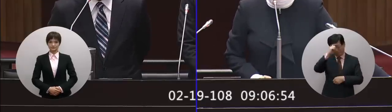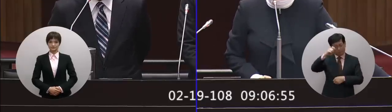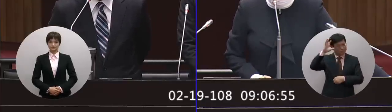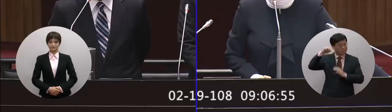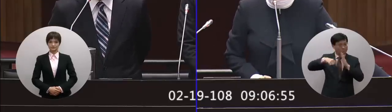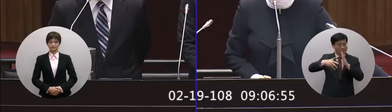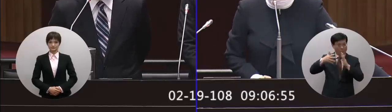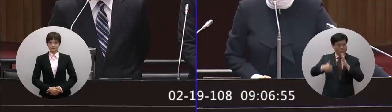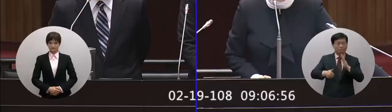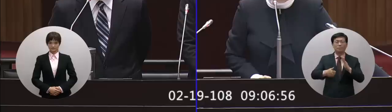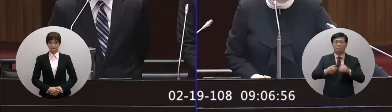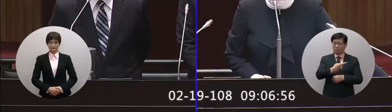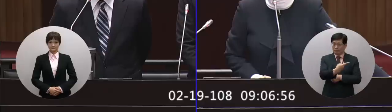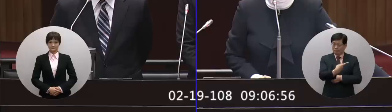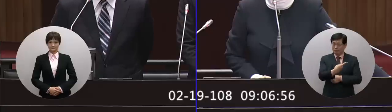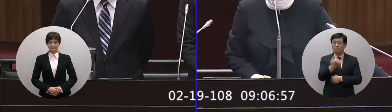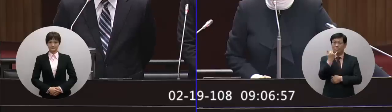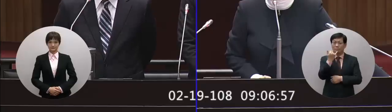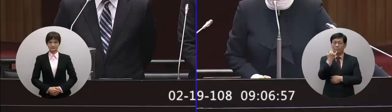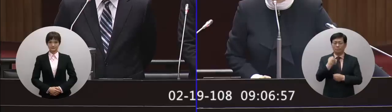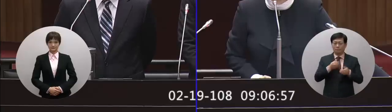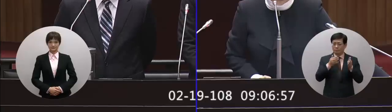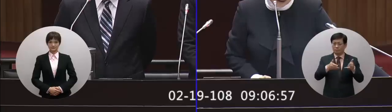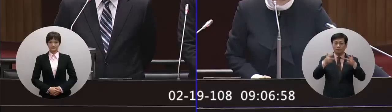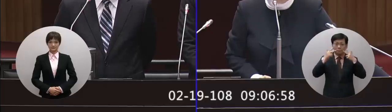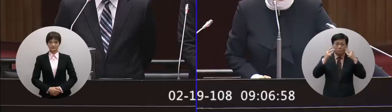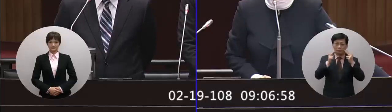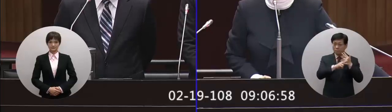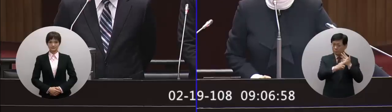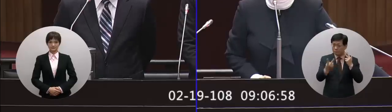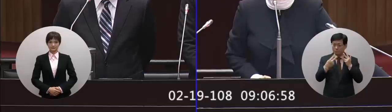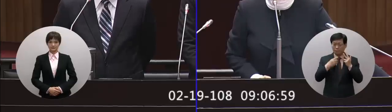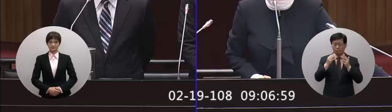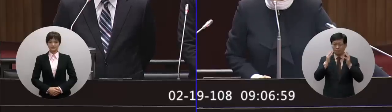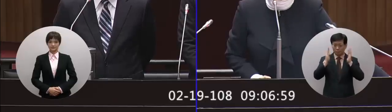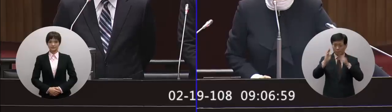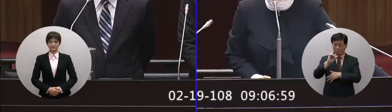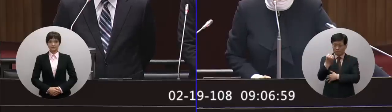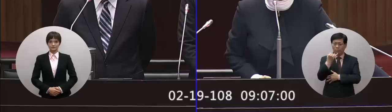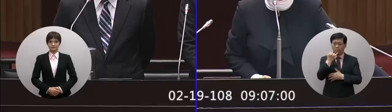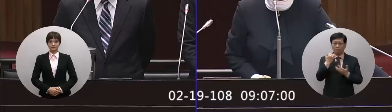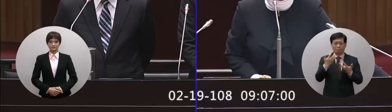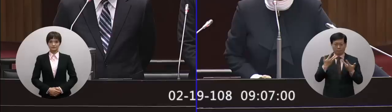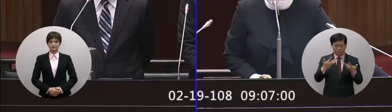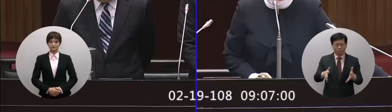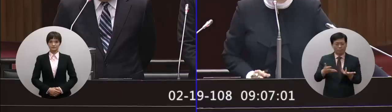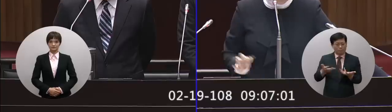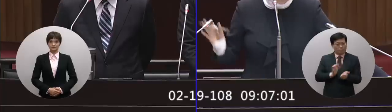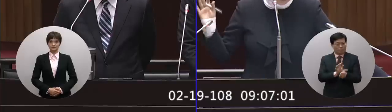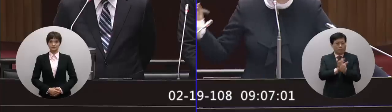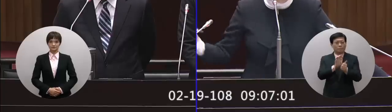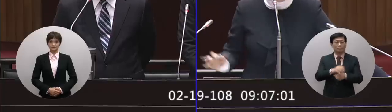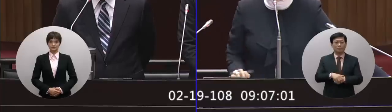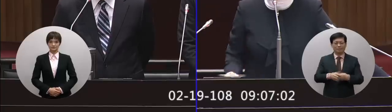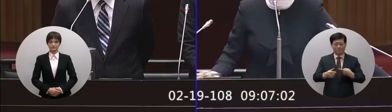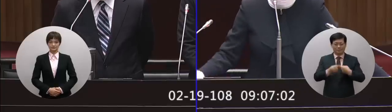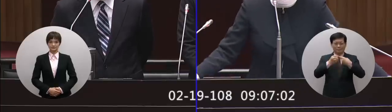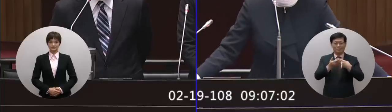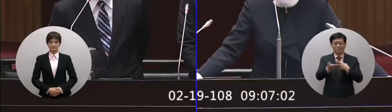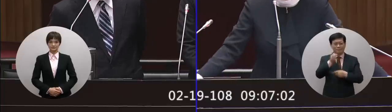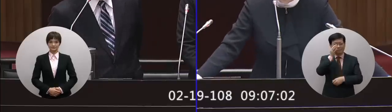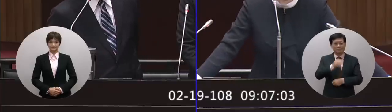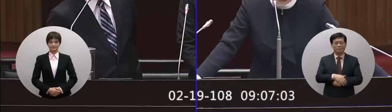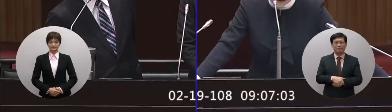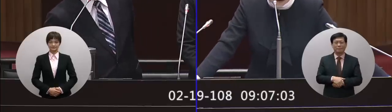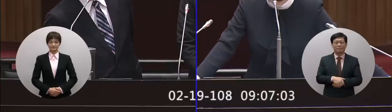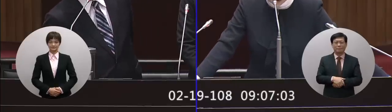院长您跟本席能够在原住民转型正义我们做出更多的实事，好吗？我先看第一份资料。